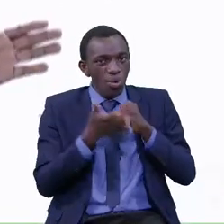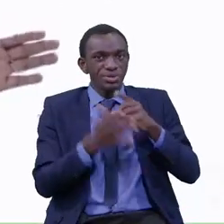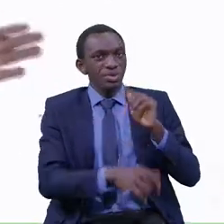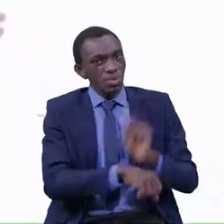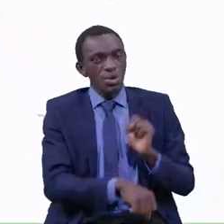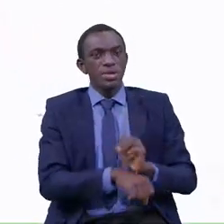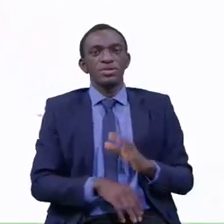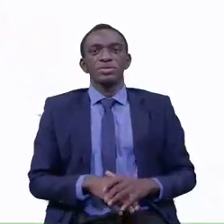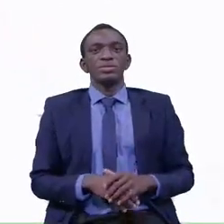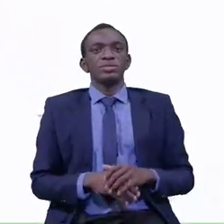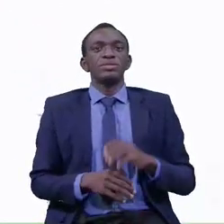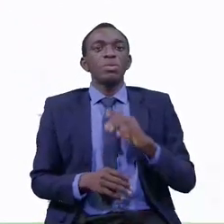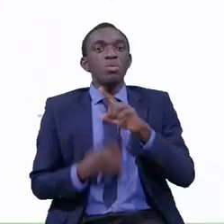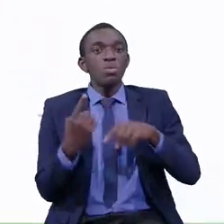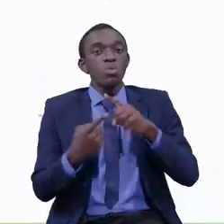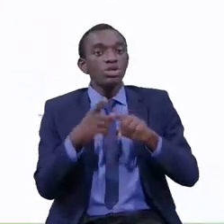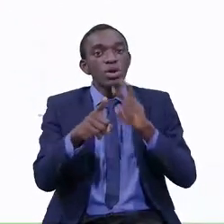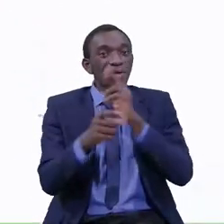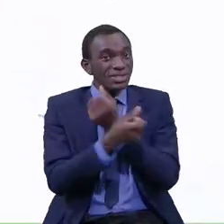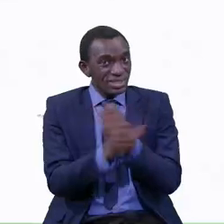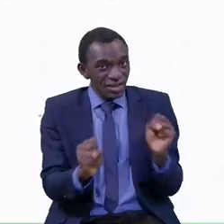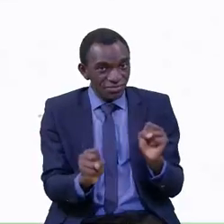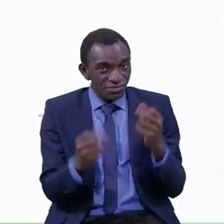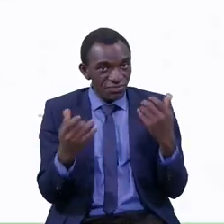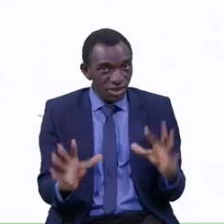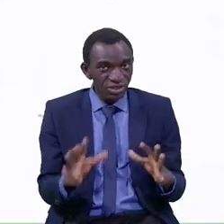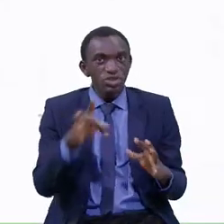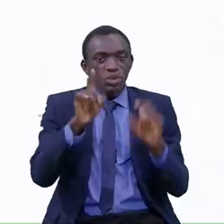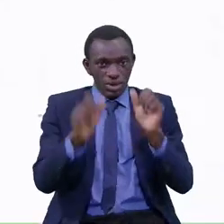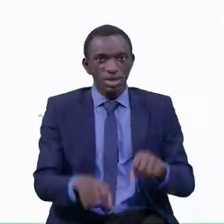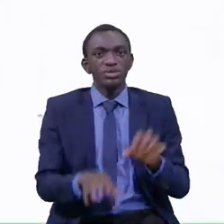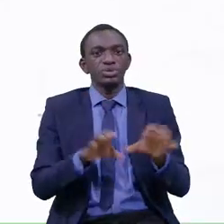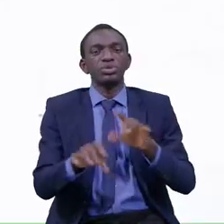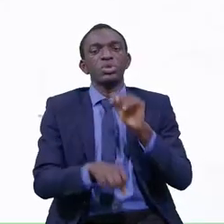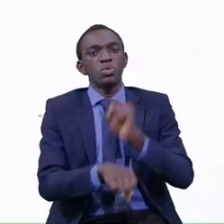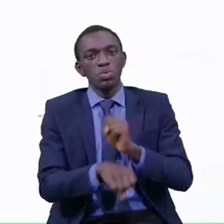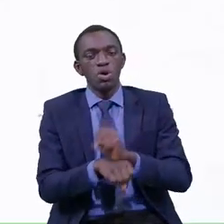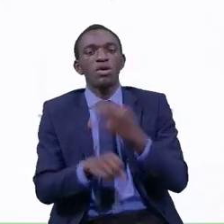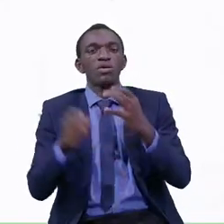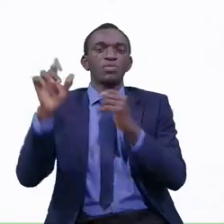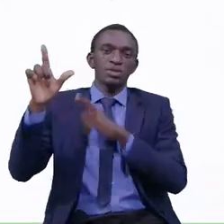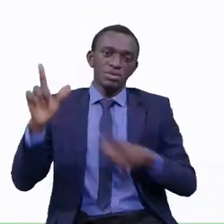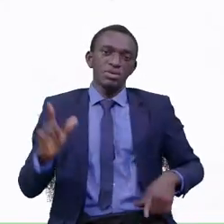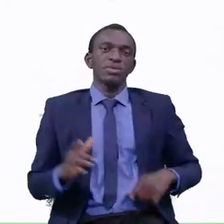Maintenant, quand nous avons cette conversion, nous pouvons faire l'œuvre du Seigneur. Don.